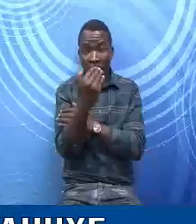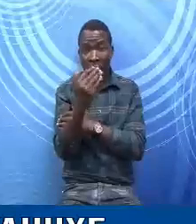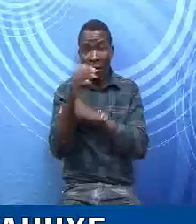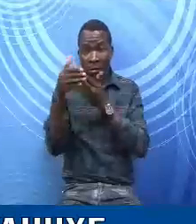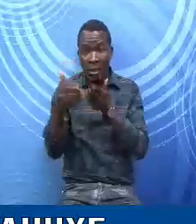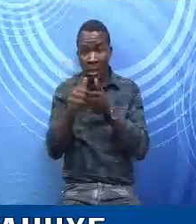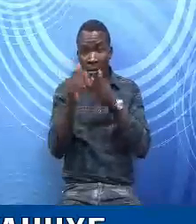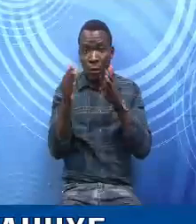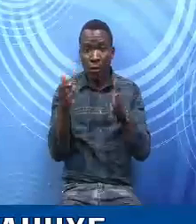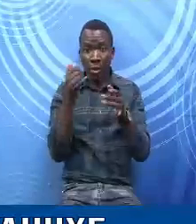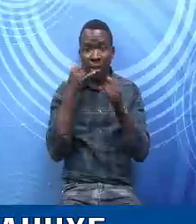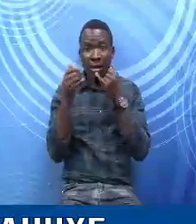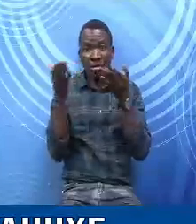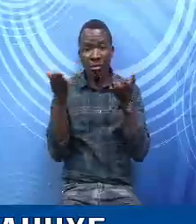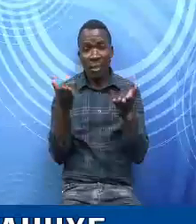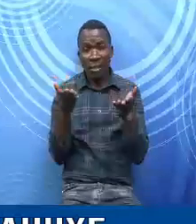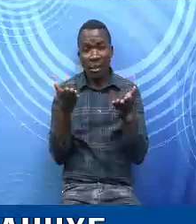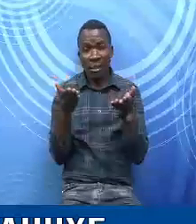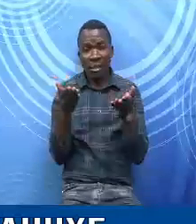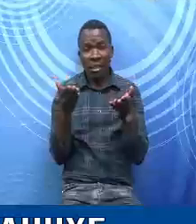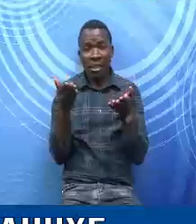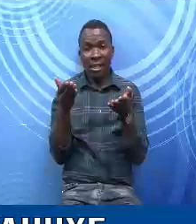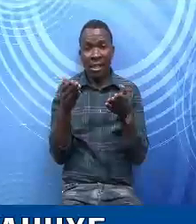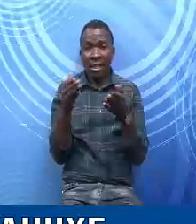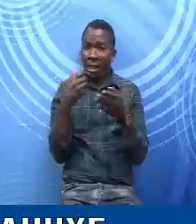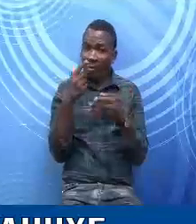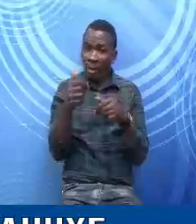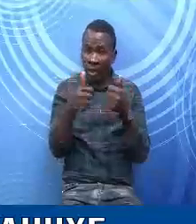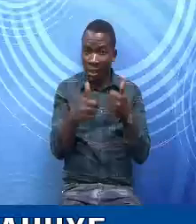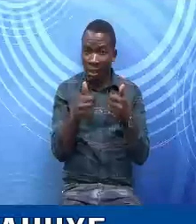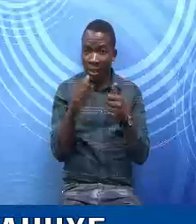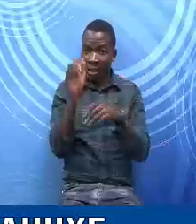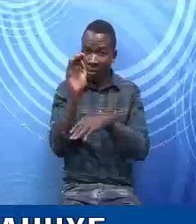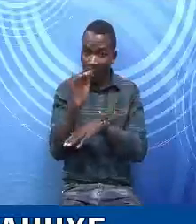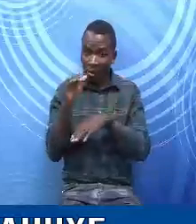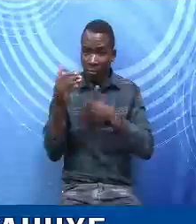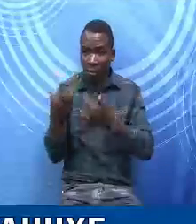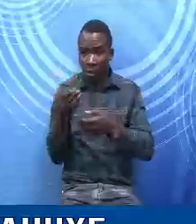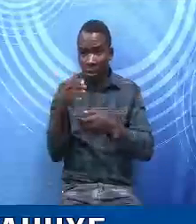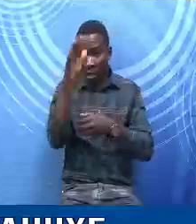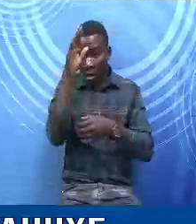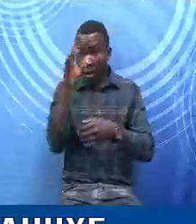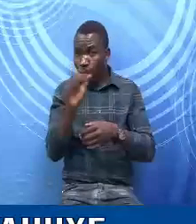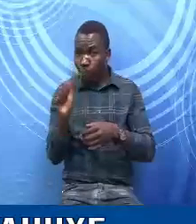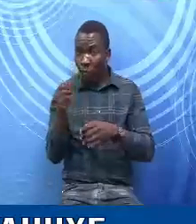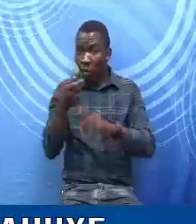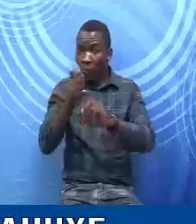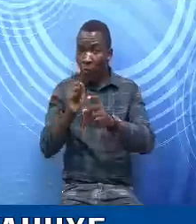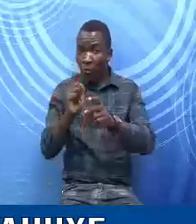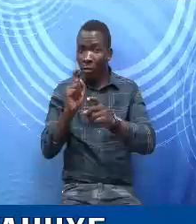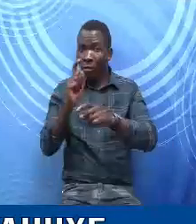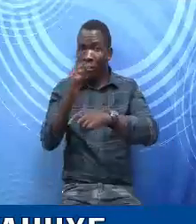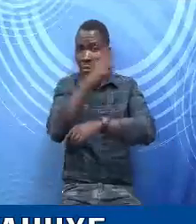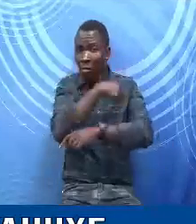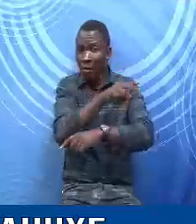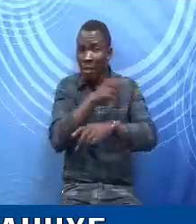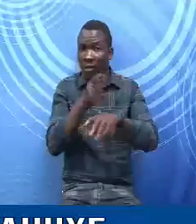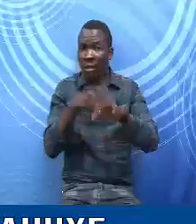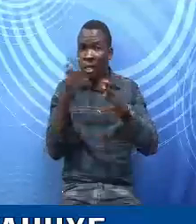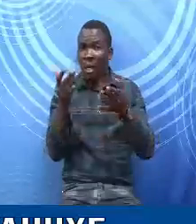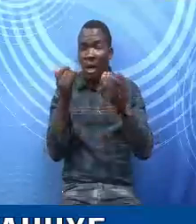meza ndamugana se muze yavuye kwa muganga ati ntabwo mperuka twagiyeyo twavuyeyo